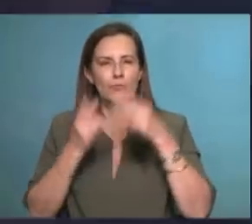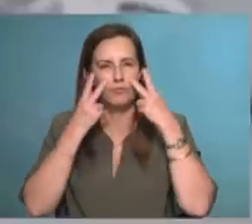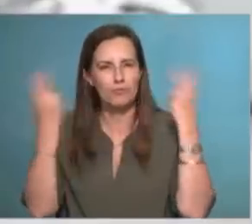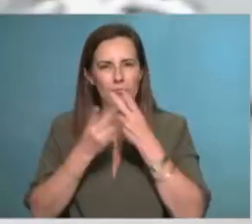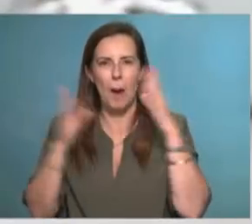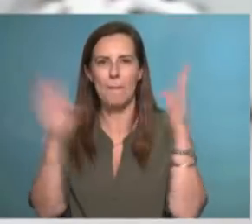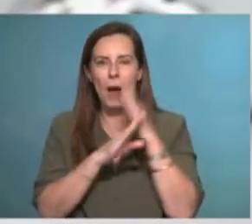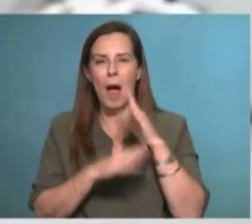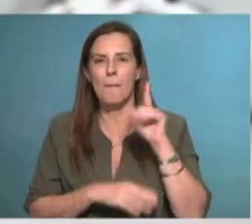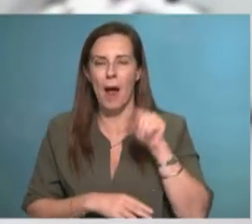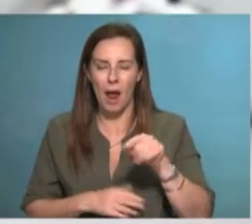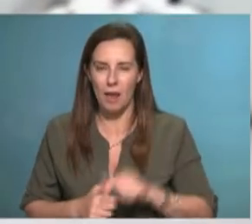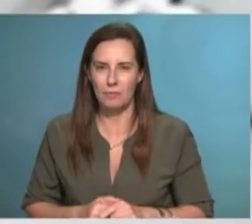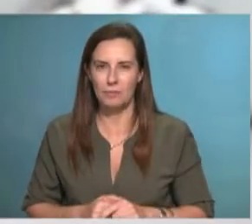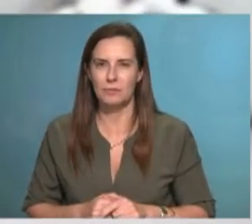המחבל, אשרף